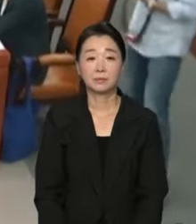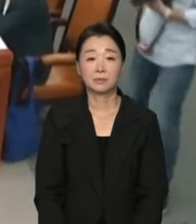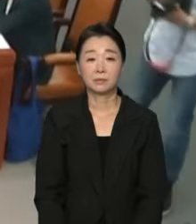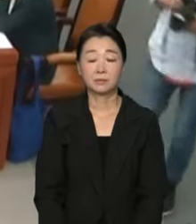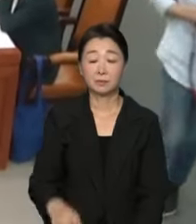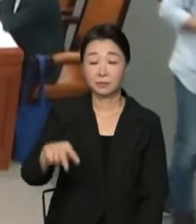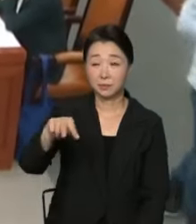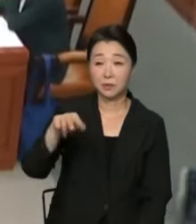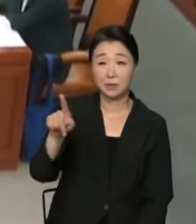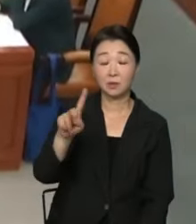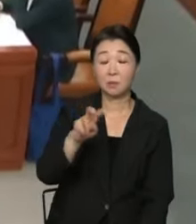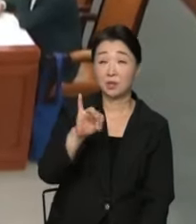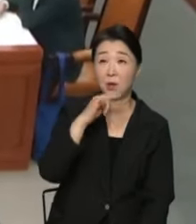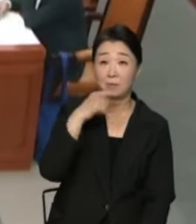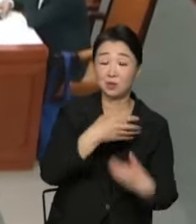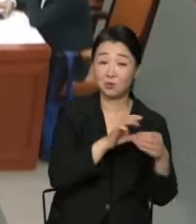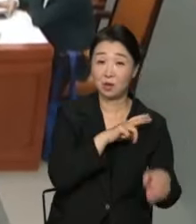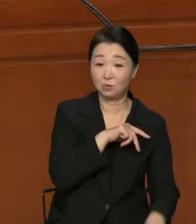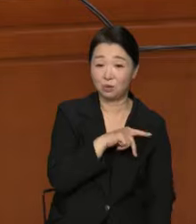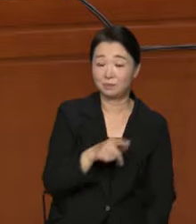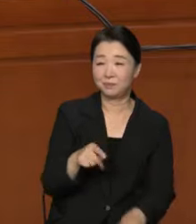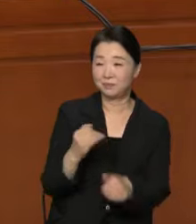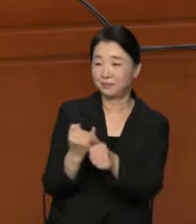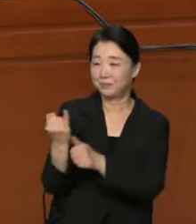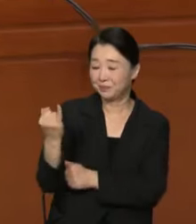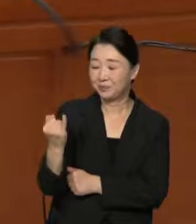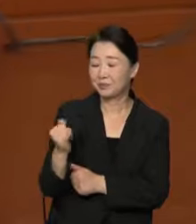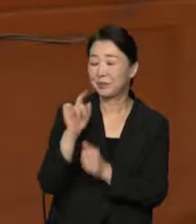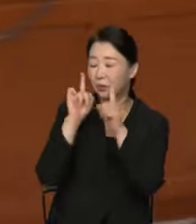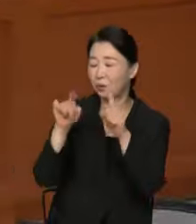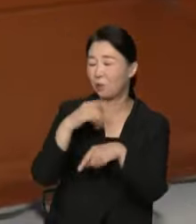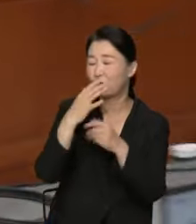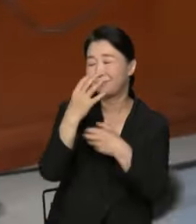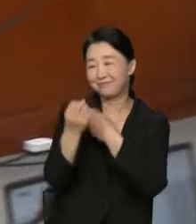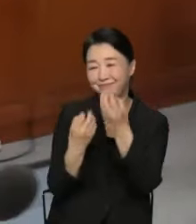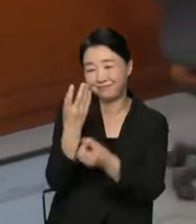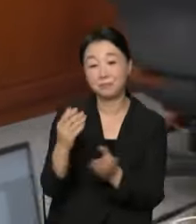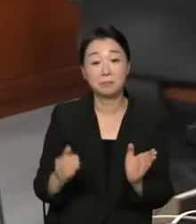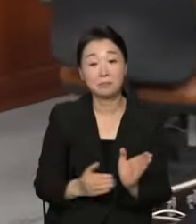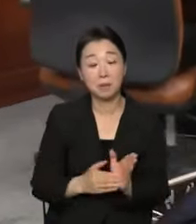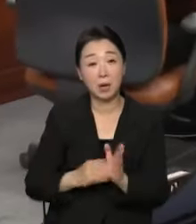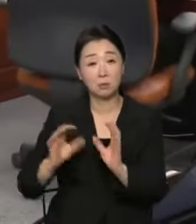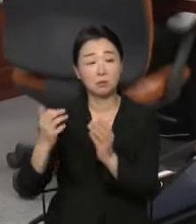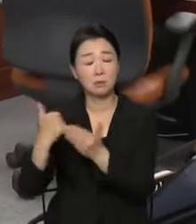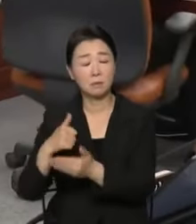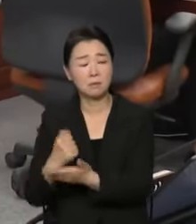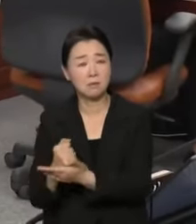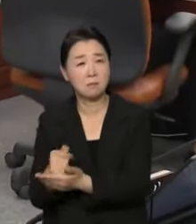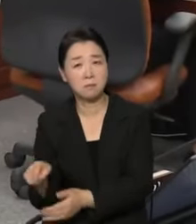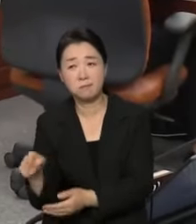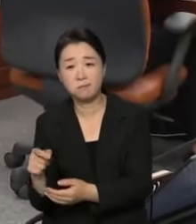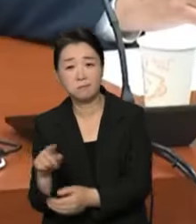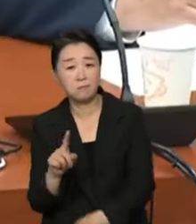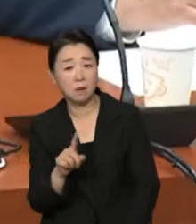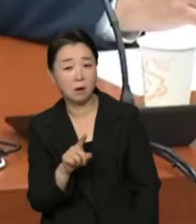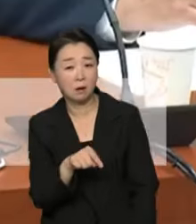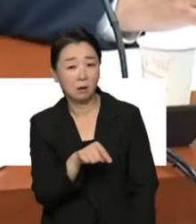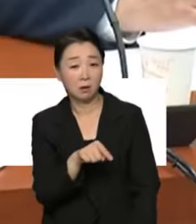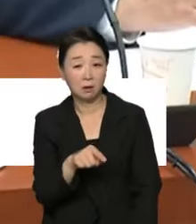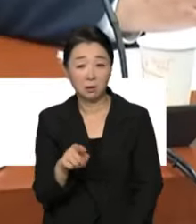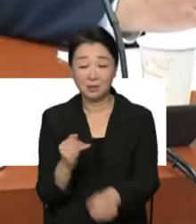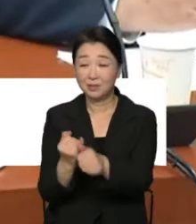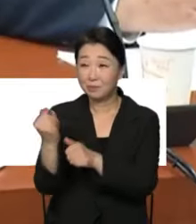서미화 민주당 의원이 김건희 여사와 관련한 의혹을 줄줄이 언급하자 국민의힘 의원들이 웅성이기 시작합니다. 김건희